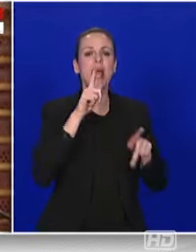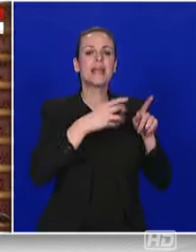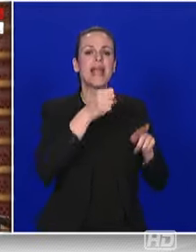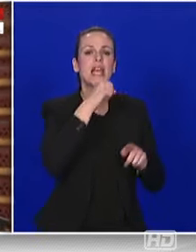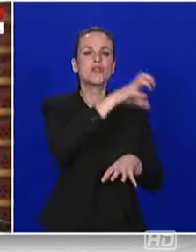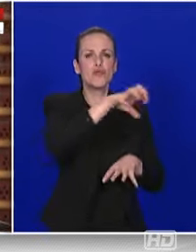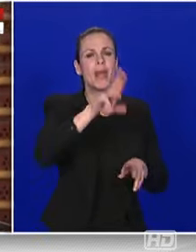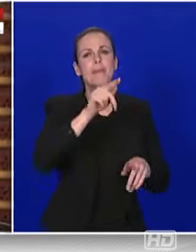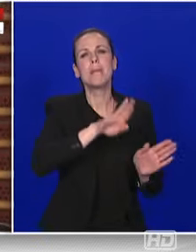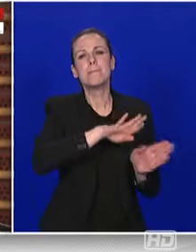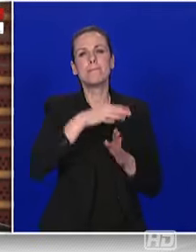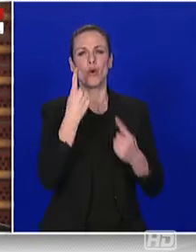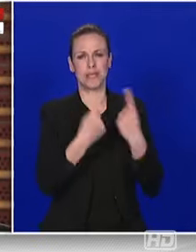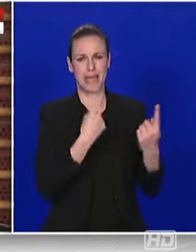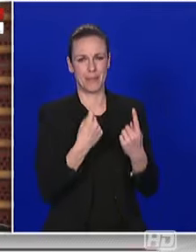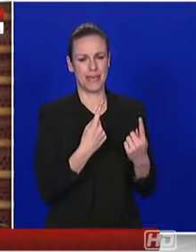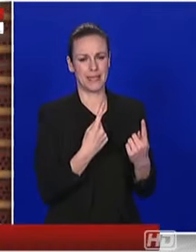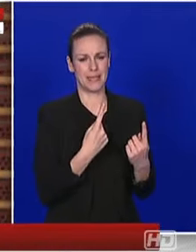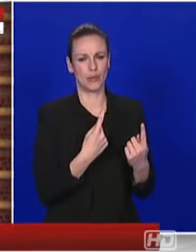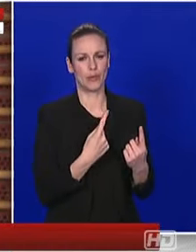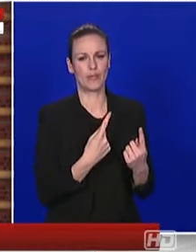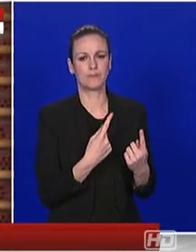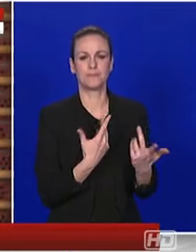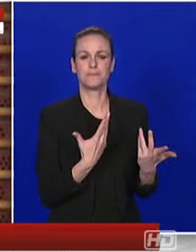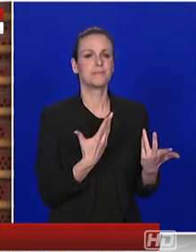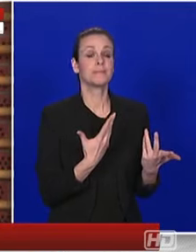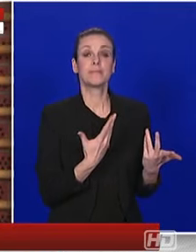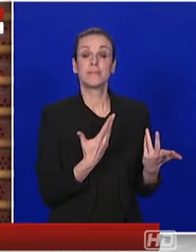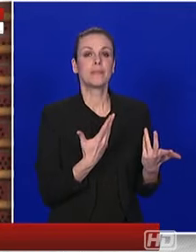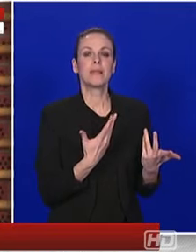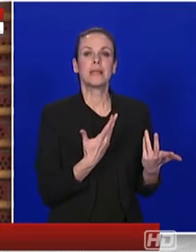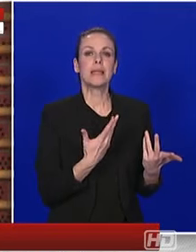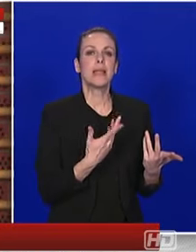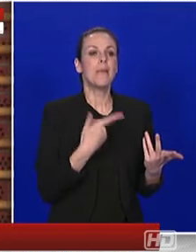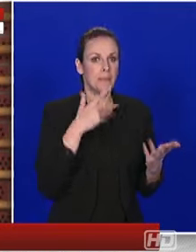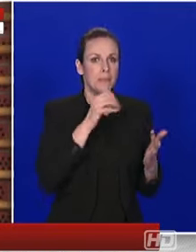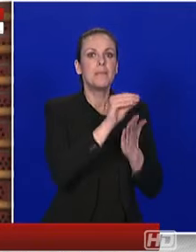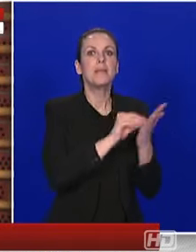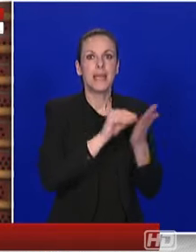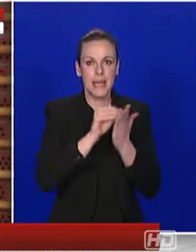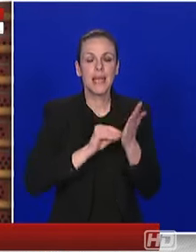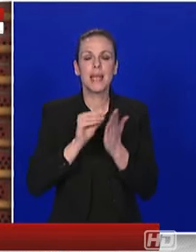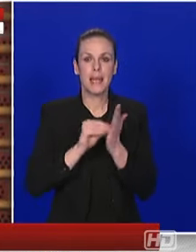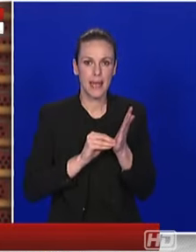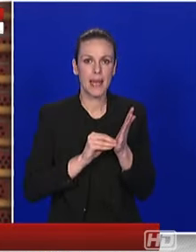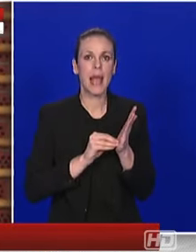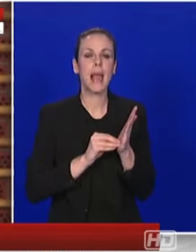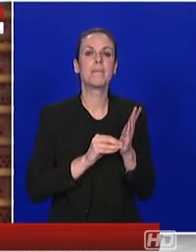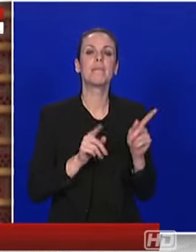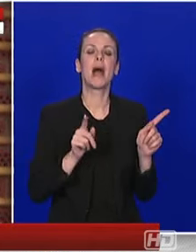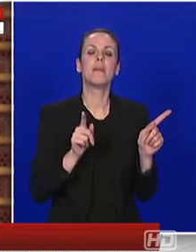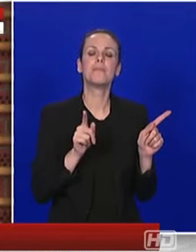specifične situacije gdje bilježimo slučajeve koje možemo povezati čak i